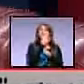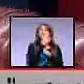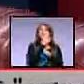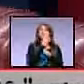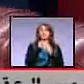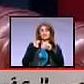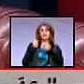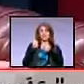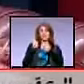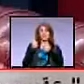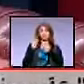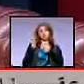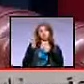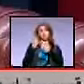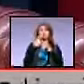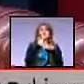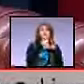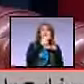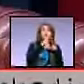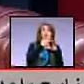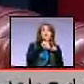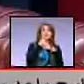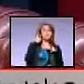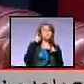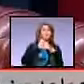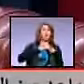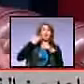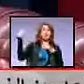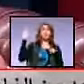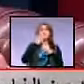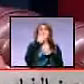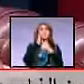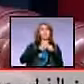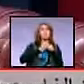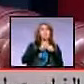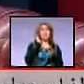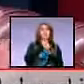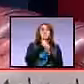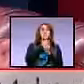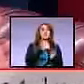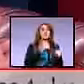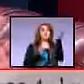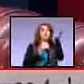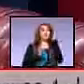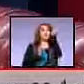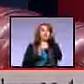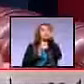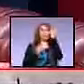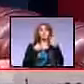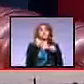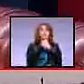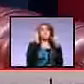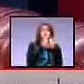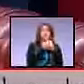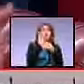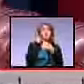لكن بتعرض في رمضان مسلسل لكل هؤلاء النجوم. فاول ما اتعرض بقى امراه من زمن الحب دي كانت اللي